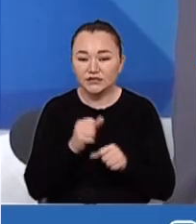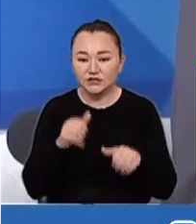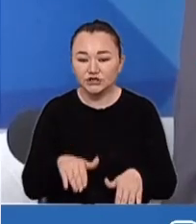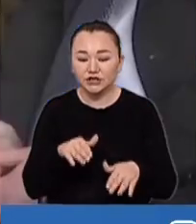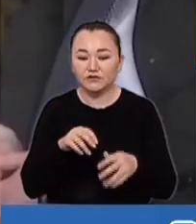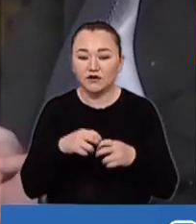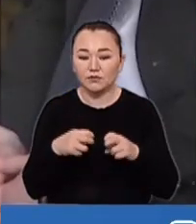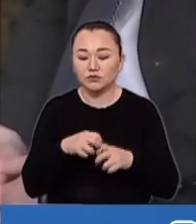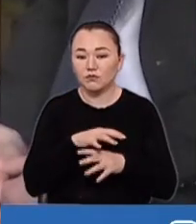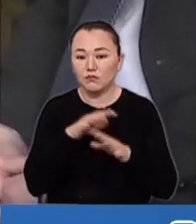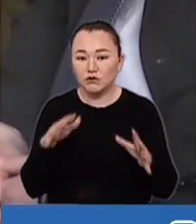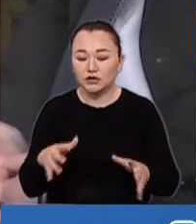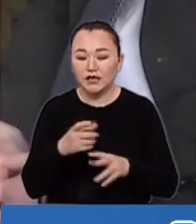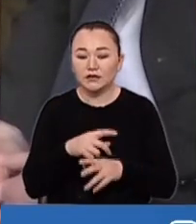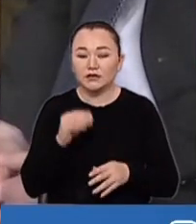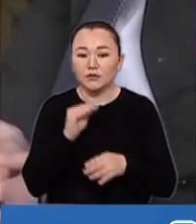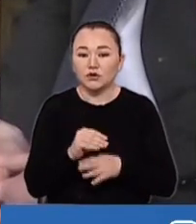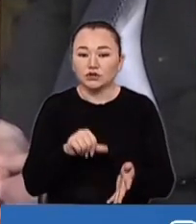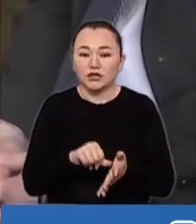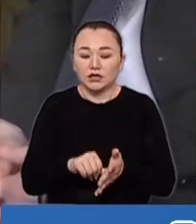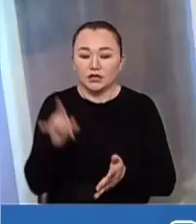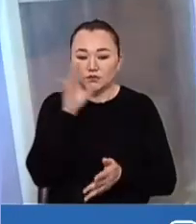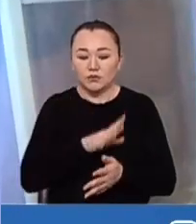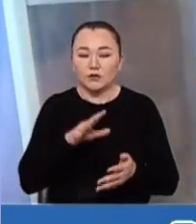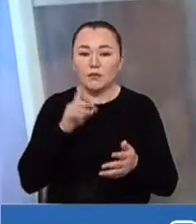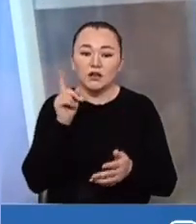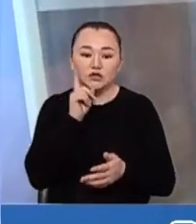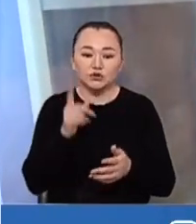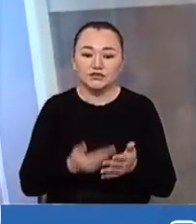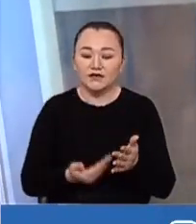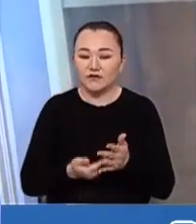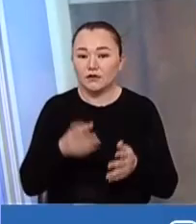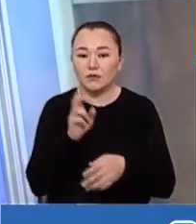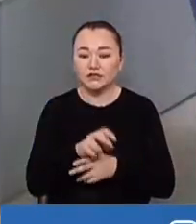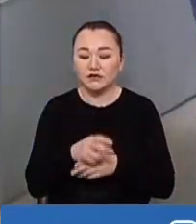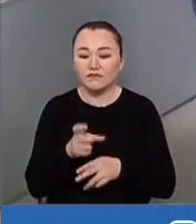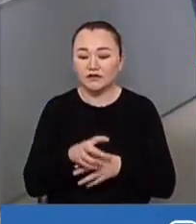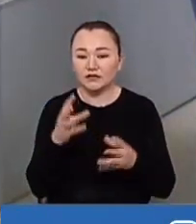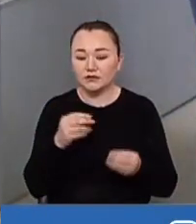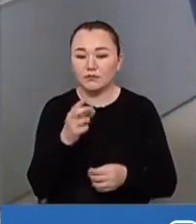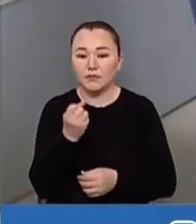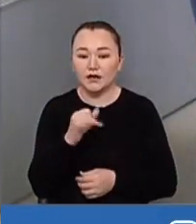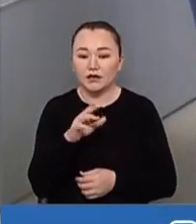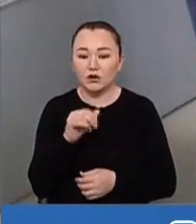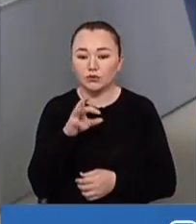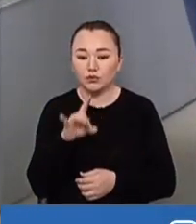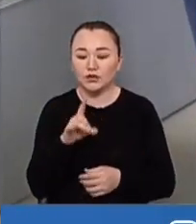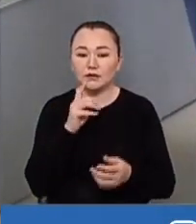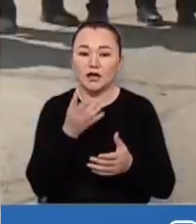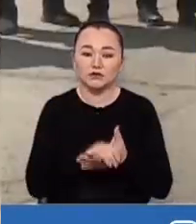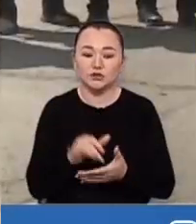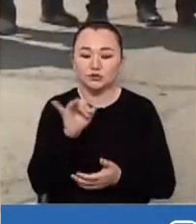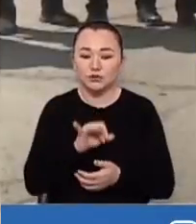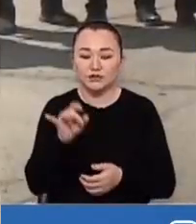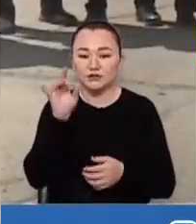накопившихся вопросов добавлю что участники республиканского молодежного совета посетили в этот день Байконур и ознакомились с историей